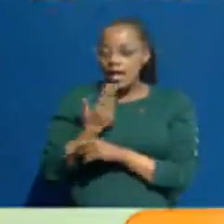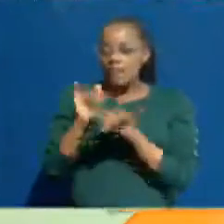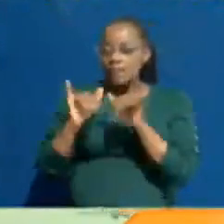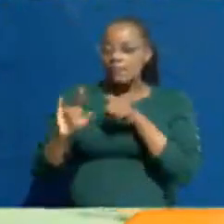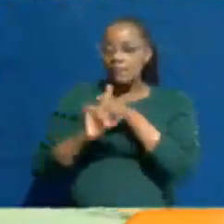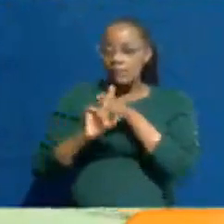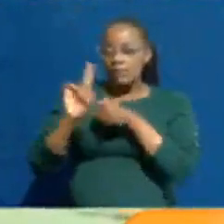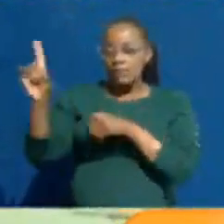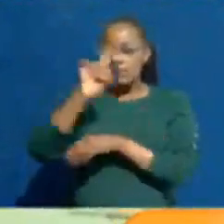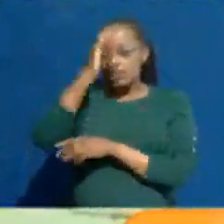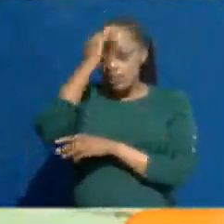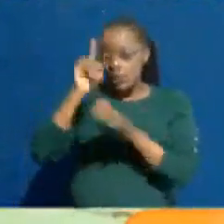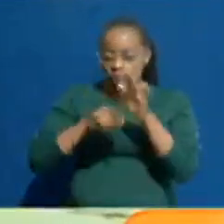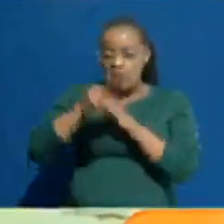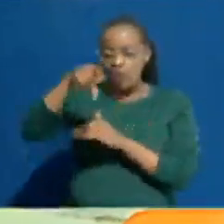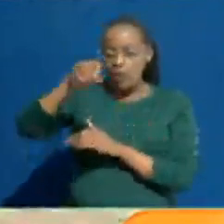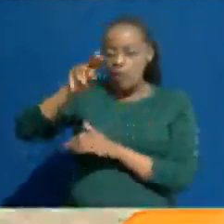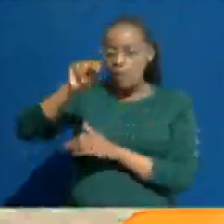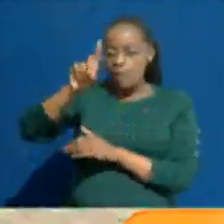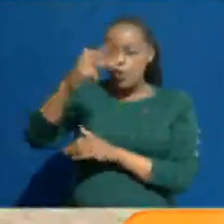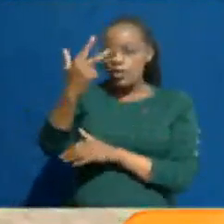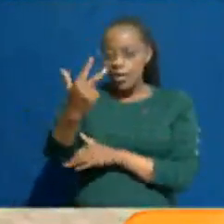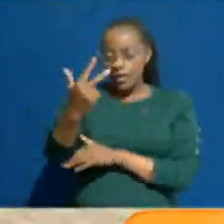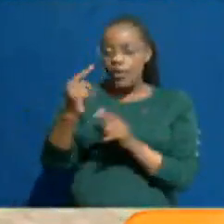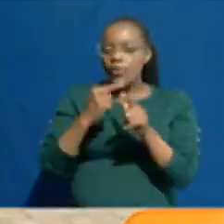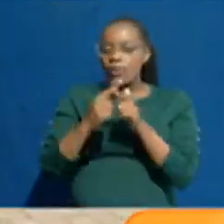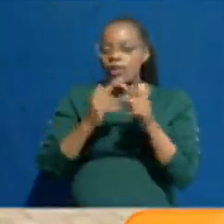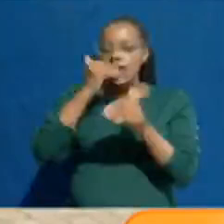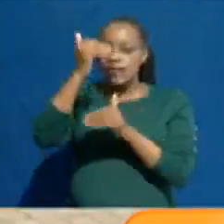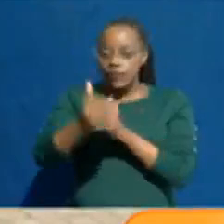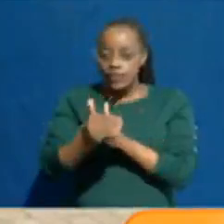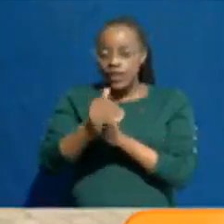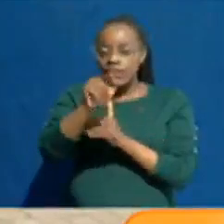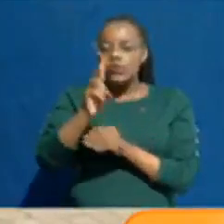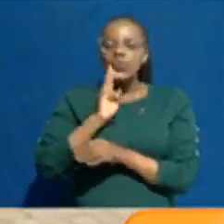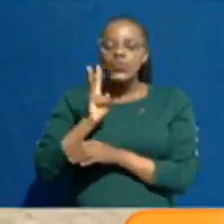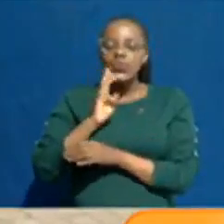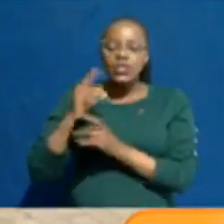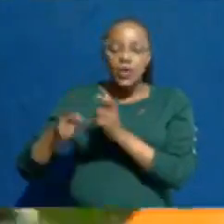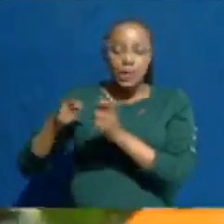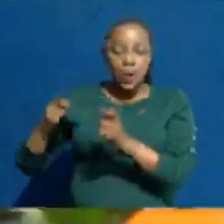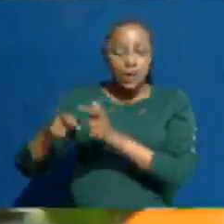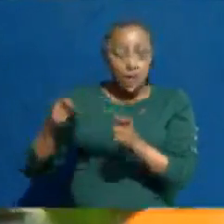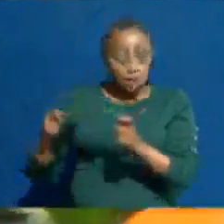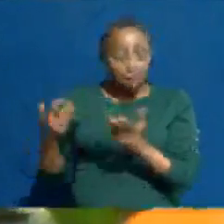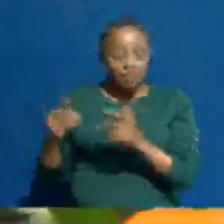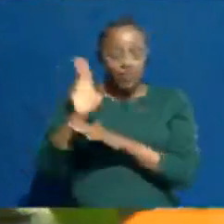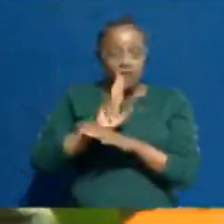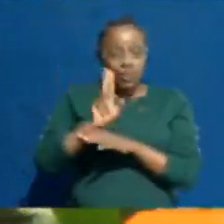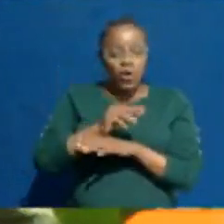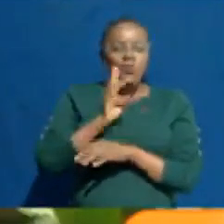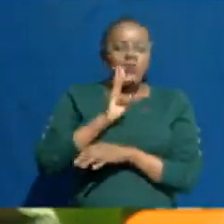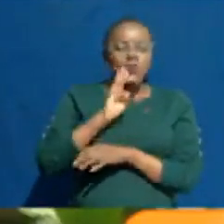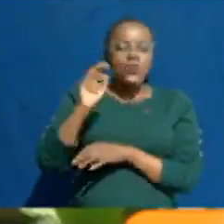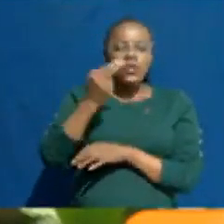sita, ndio inaingia kwa pond ya tatu. Baadaye hiyo maji tuna pump where we use water hyacinth in